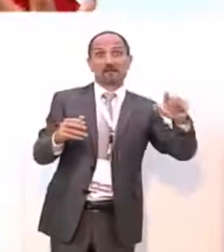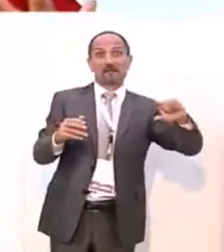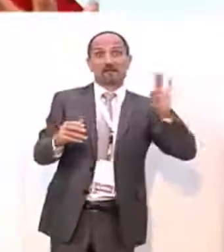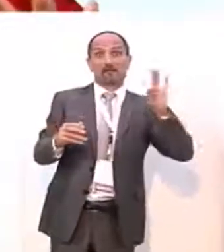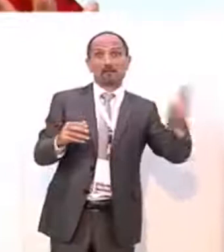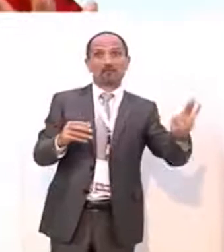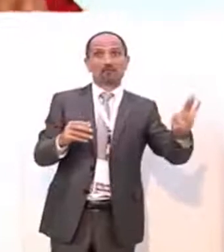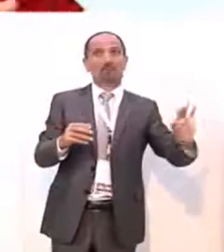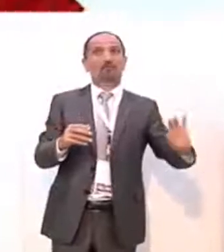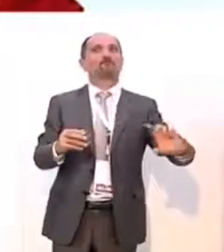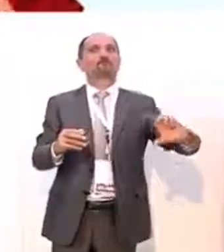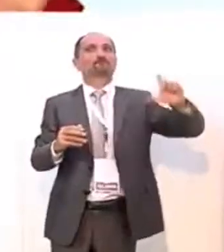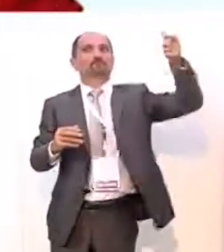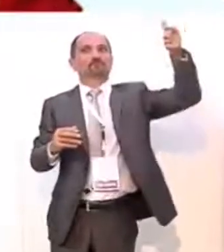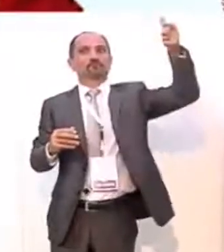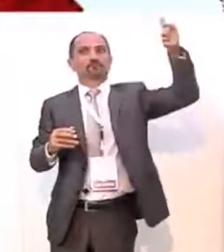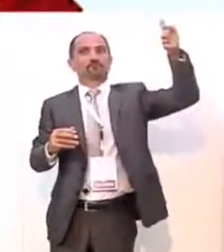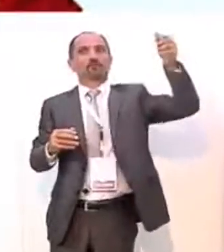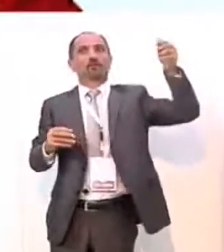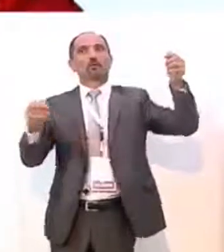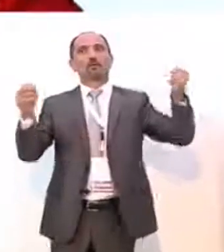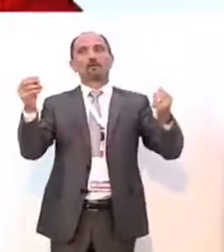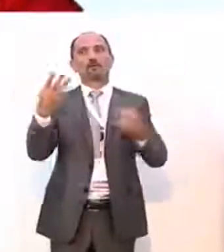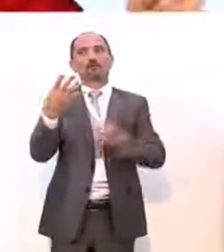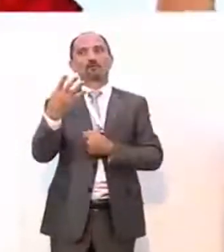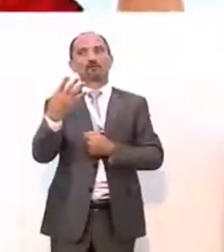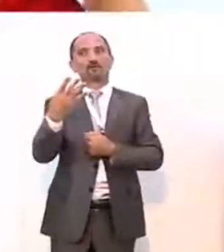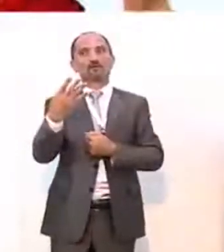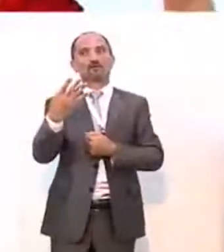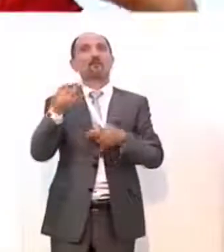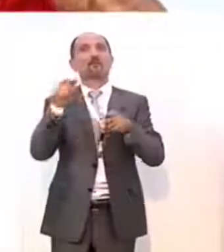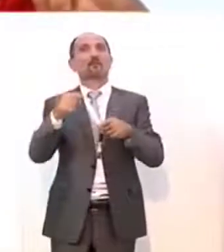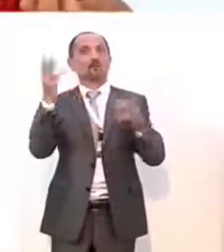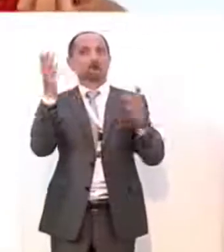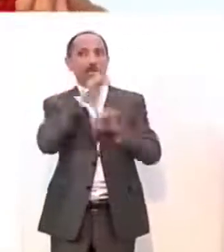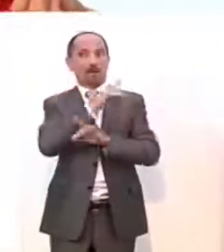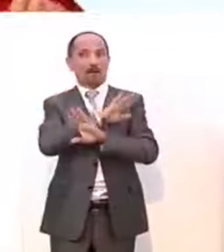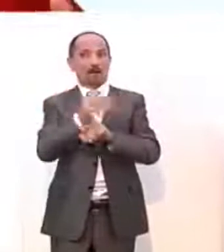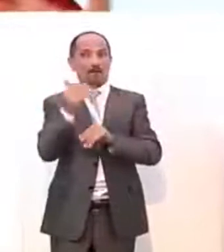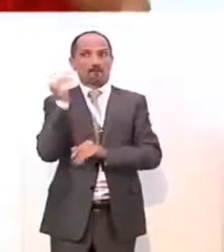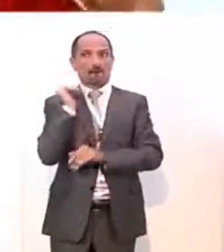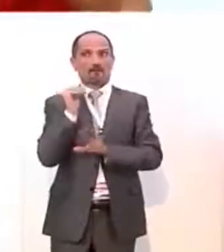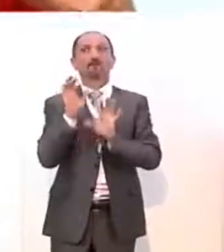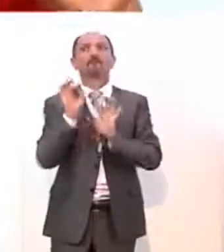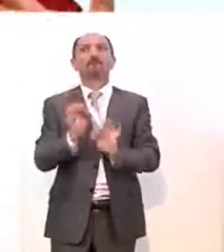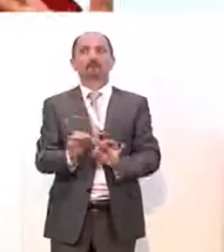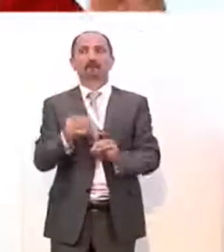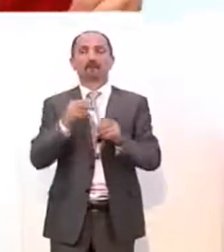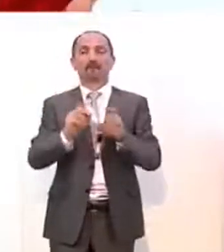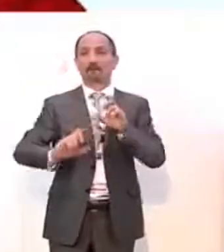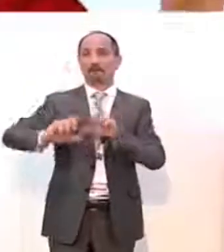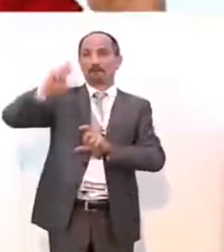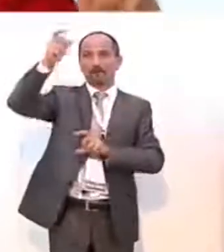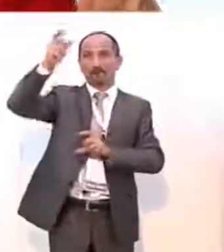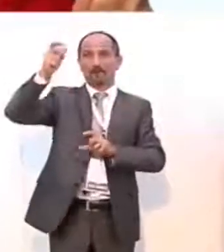al 14esimo. Stavamo messi molto male. Perché c'è stato questo balzo? Il balzo c'è stato